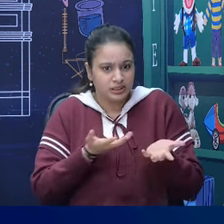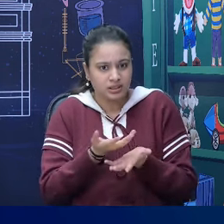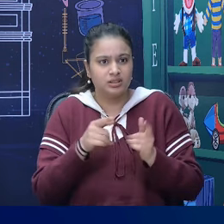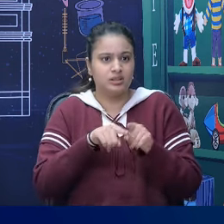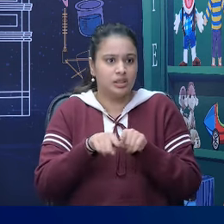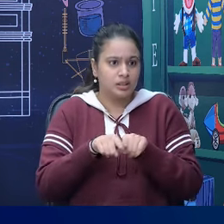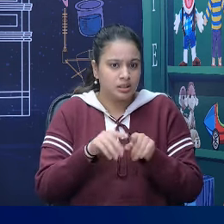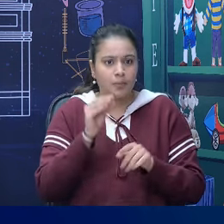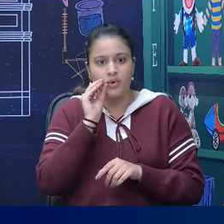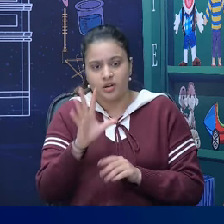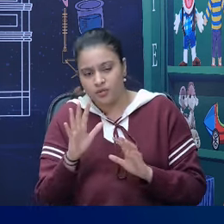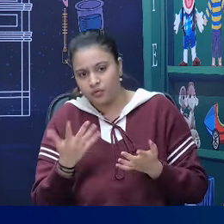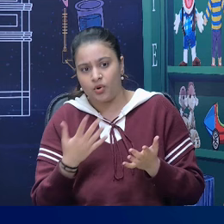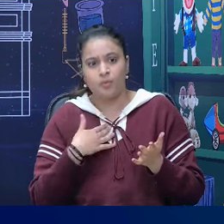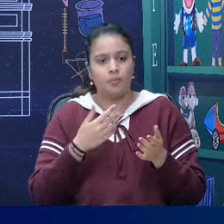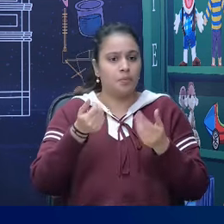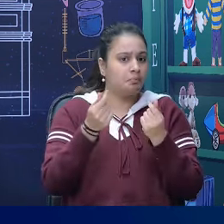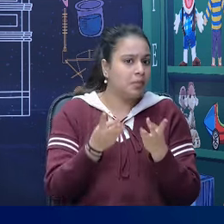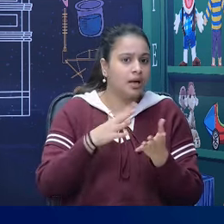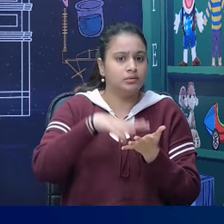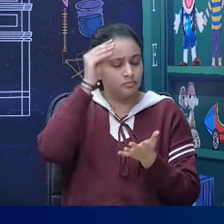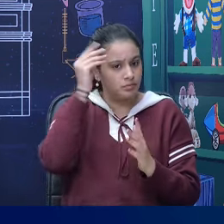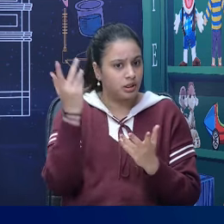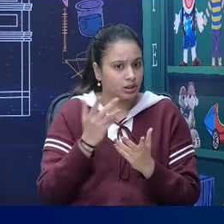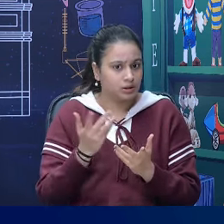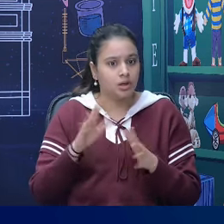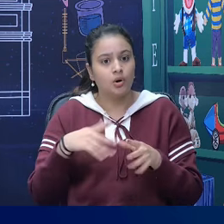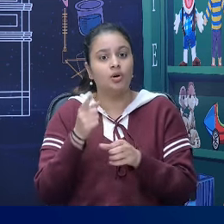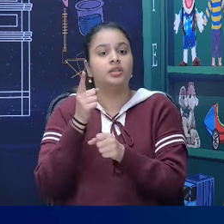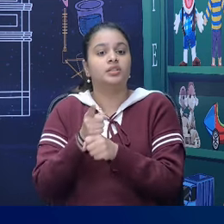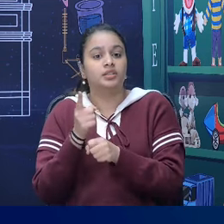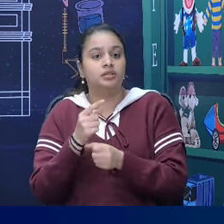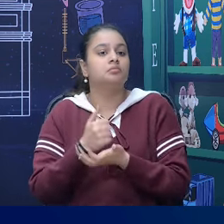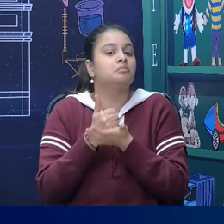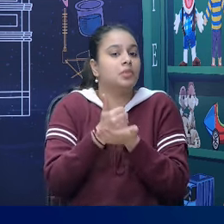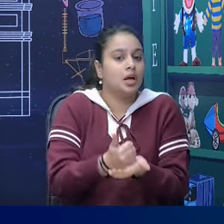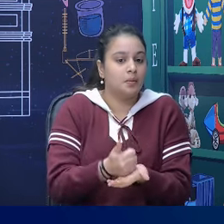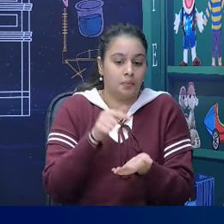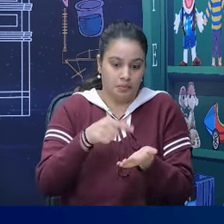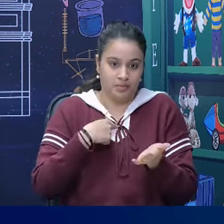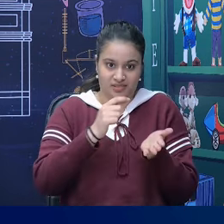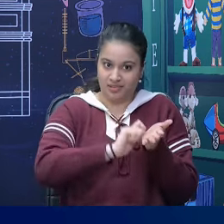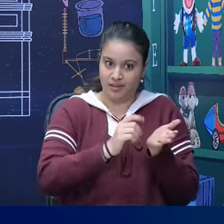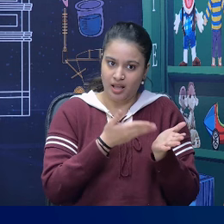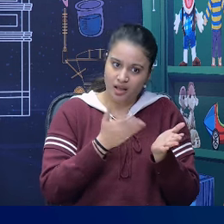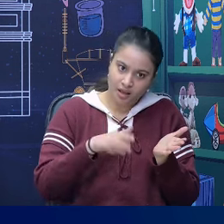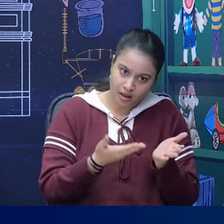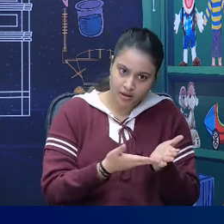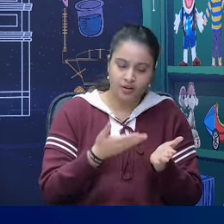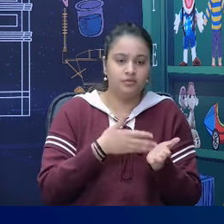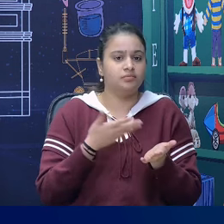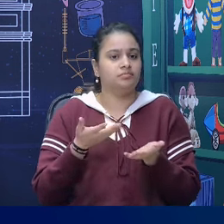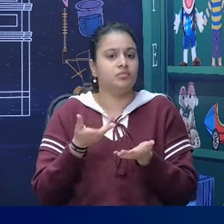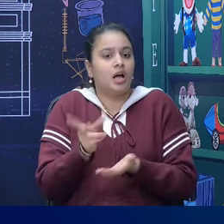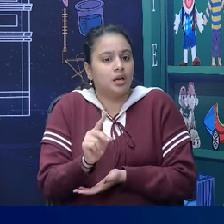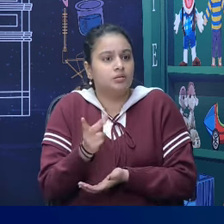बताते हैं कि उन्होंने अलजेब्रिक एक्सप्रेशन में क्या पढ़ा प्रीवियस क्लासेस में एज अ टीचर हम उनकी मदद करते हैं कि ये अलजेब्रिक एक्सप्रेशन थे उनकी एक रिवीजन होती है